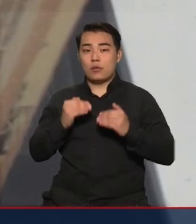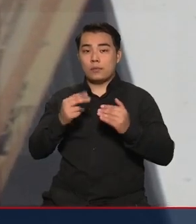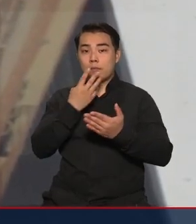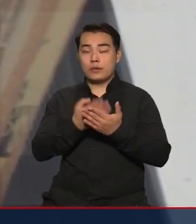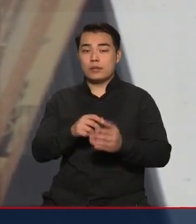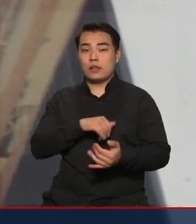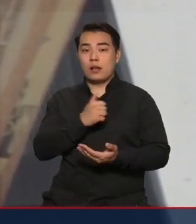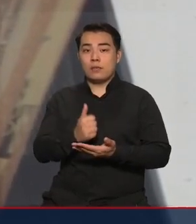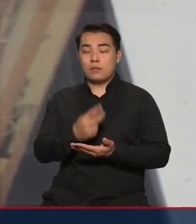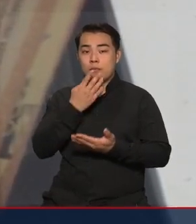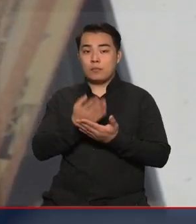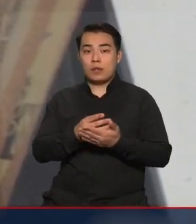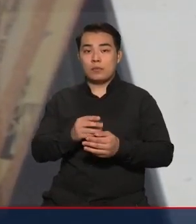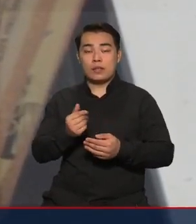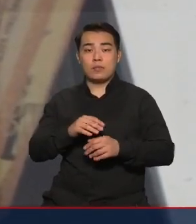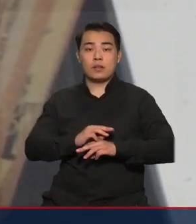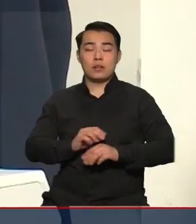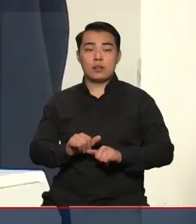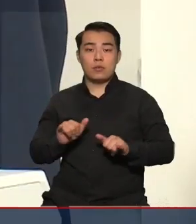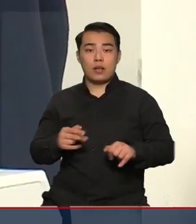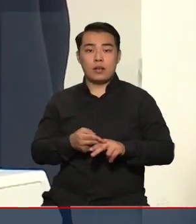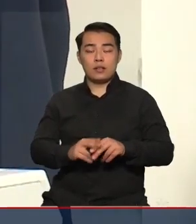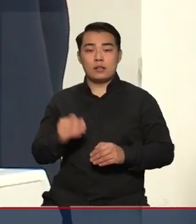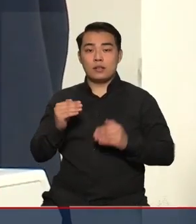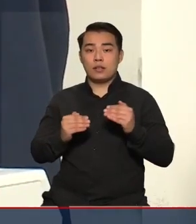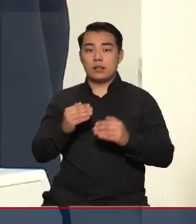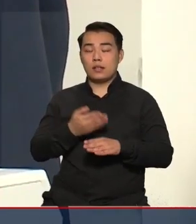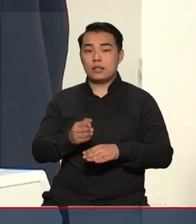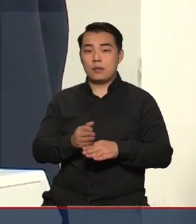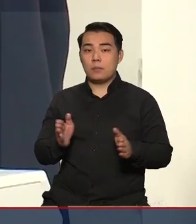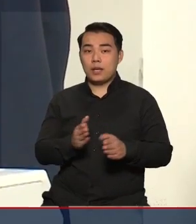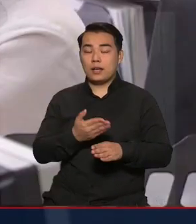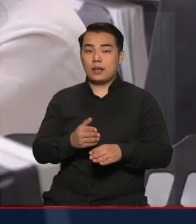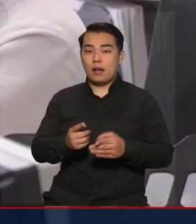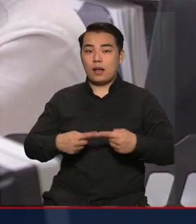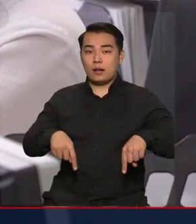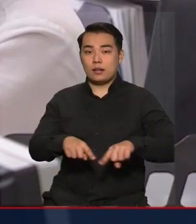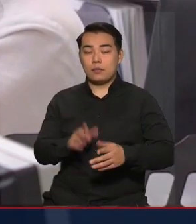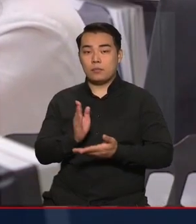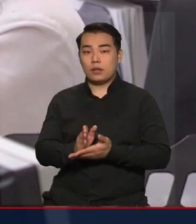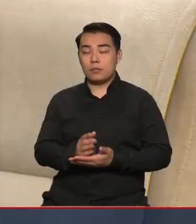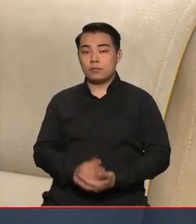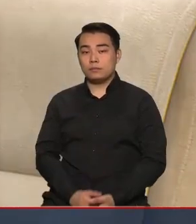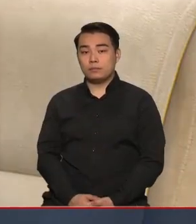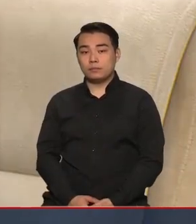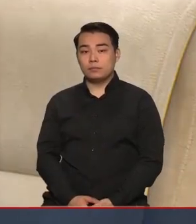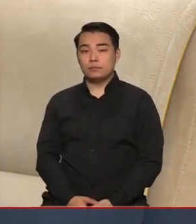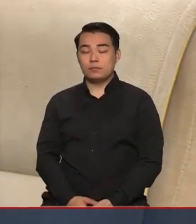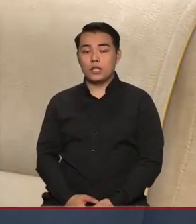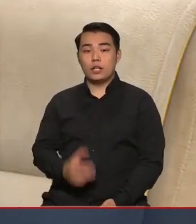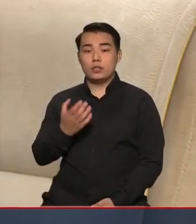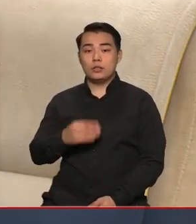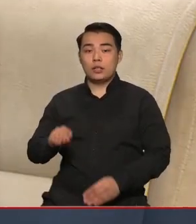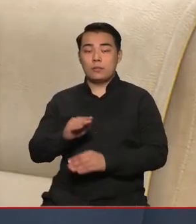словам главы финрегулятора, фиксируется в секторе онлайн-кредитов у микрокредитных организаций. Кроме